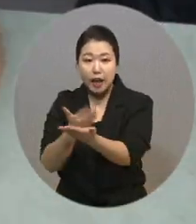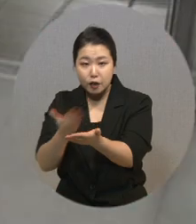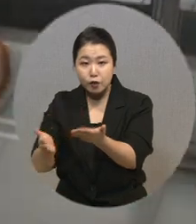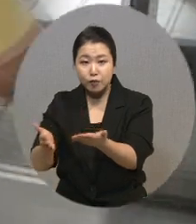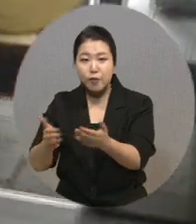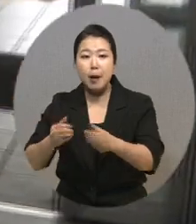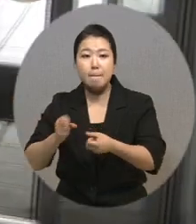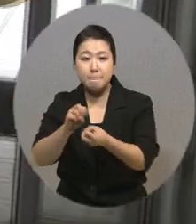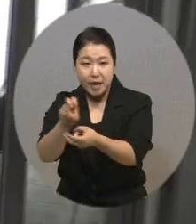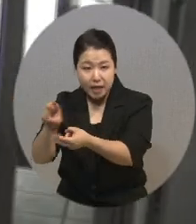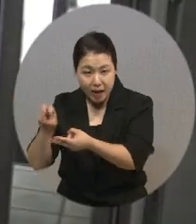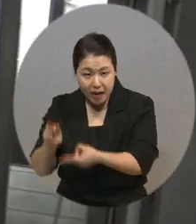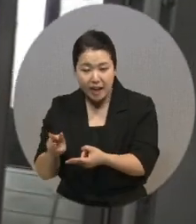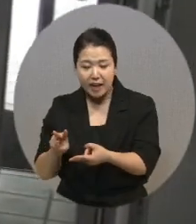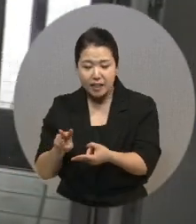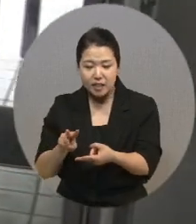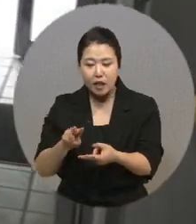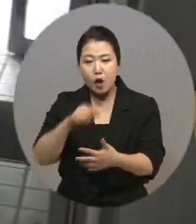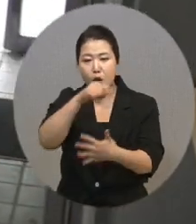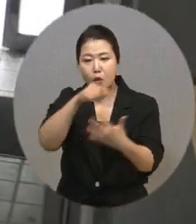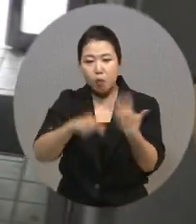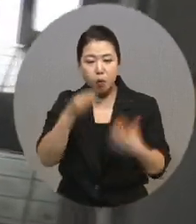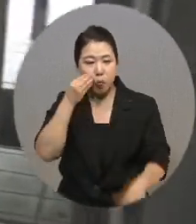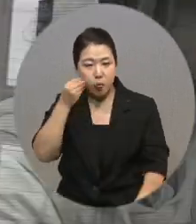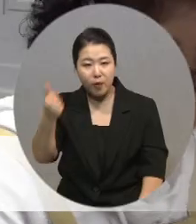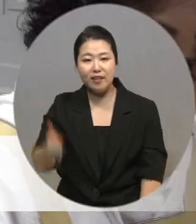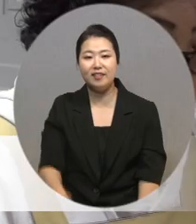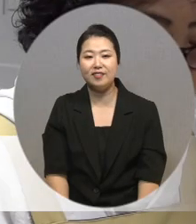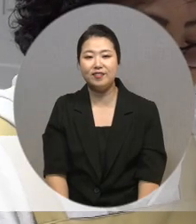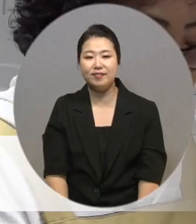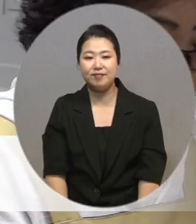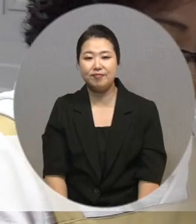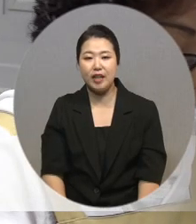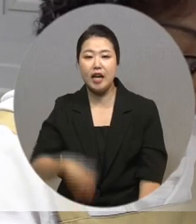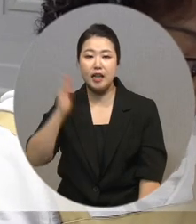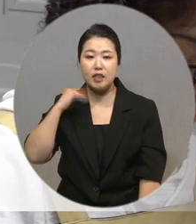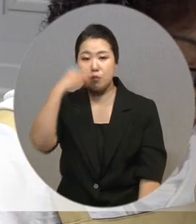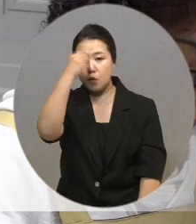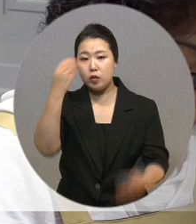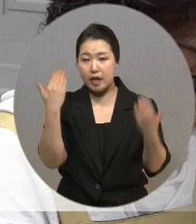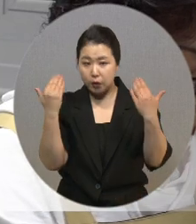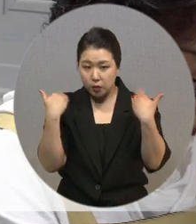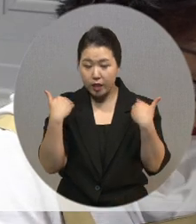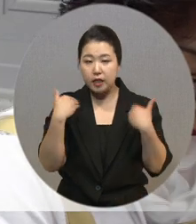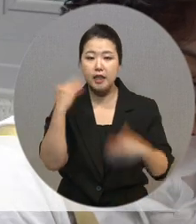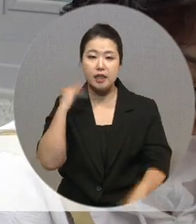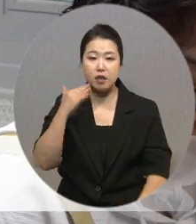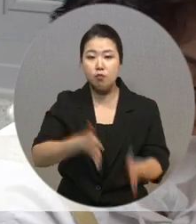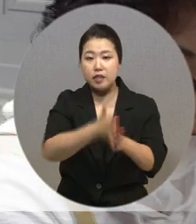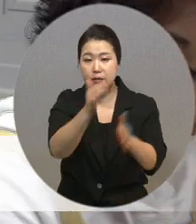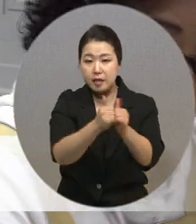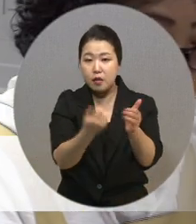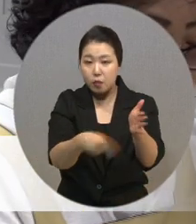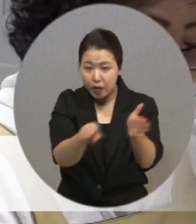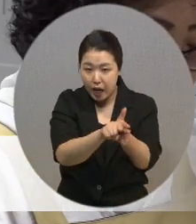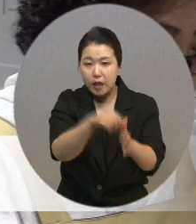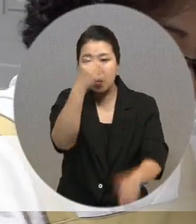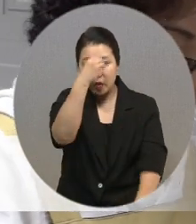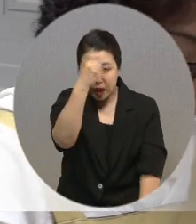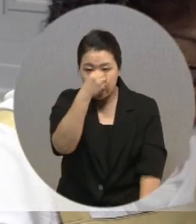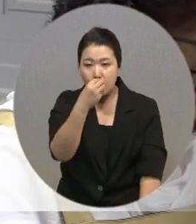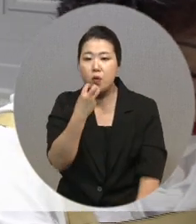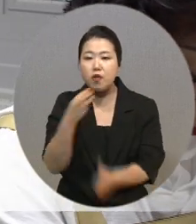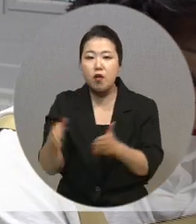배분 배달까지 일사 천리로 이루어집니다 어 의정부 고등학교는 의정부 시민을 위한 고등학교 의정부 경기도를 위한